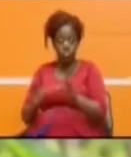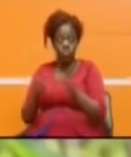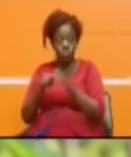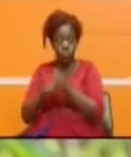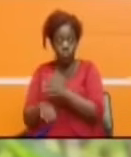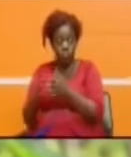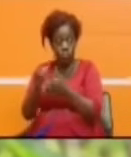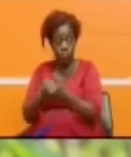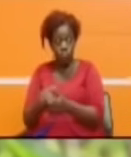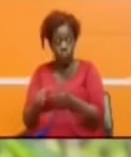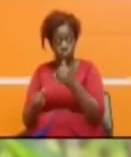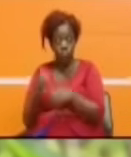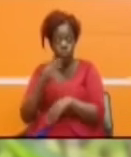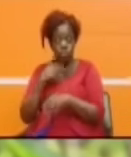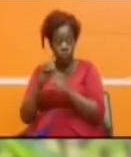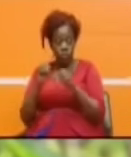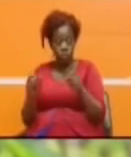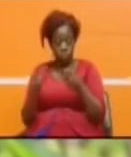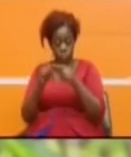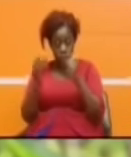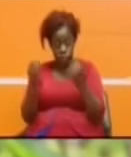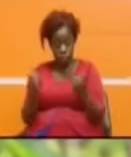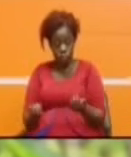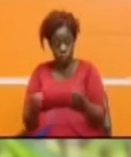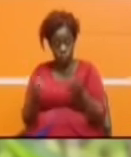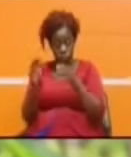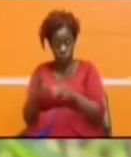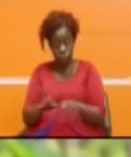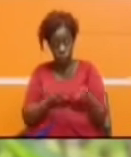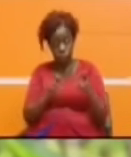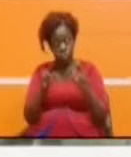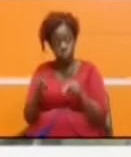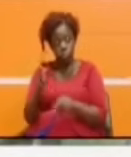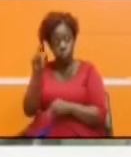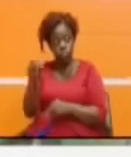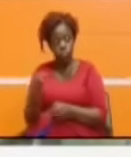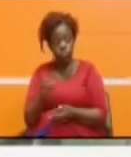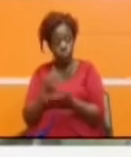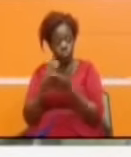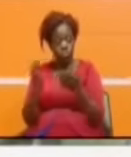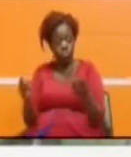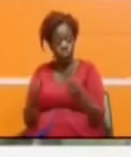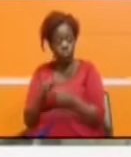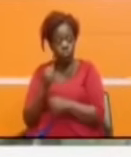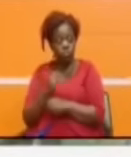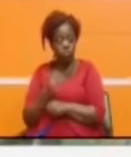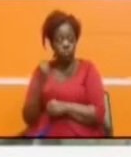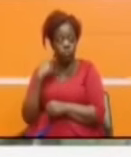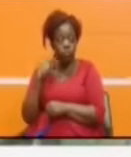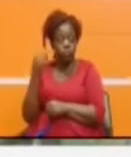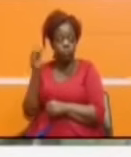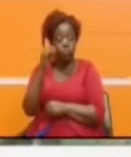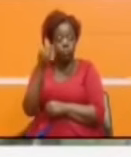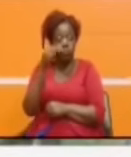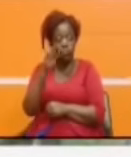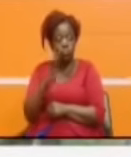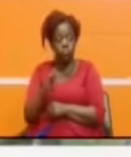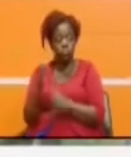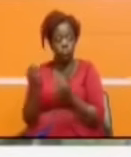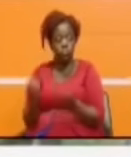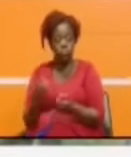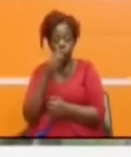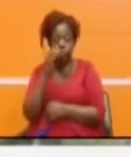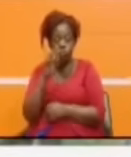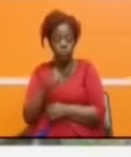obufumbo bwe yali teyeesiimidde kyokka nga kati ayaga awatali ayamba. Nga ne muganda wange bamuyita shi paka na kakati akyala